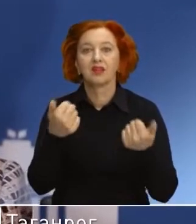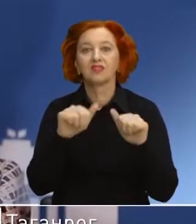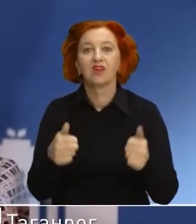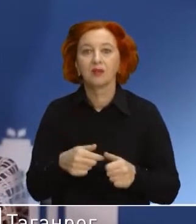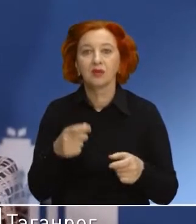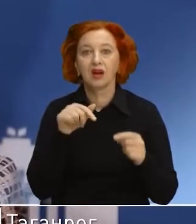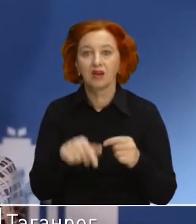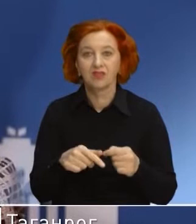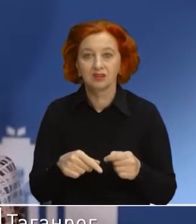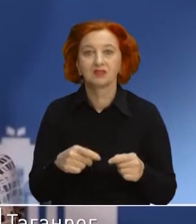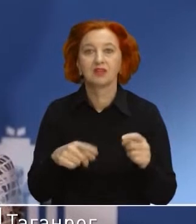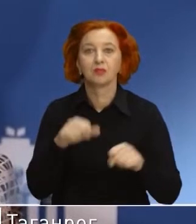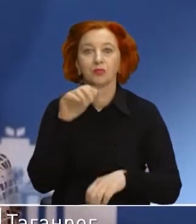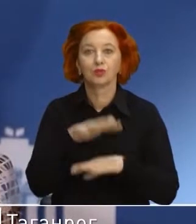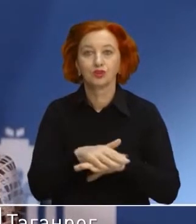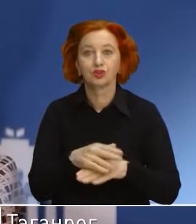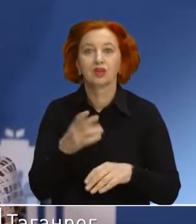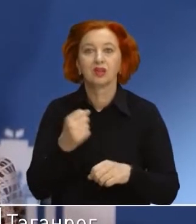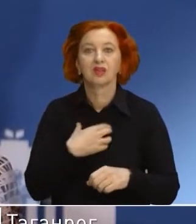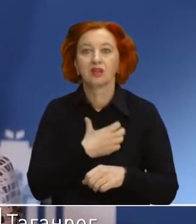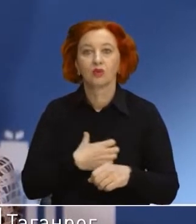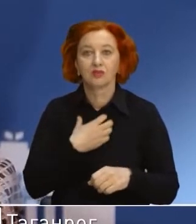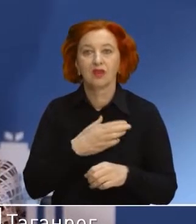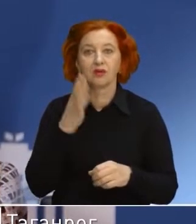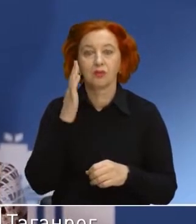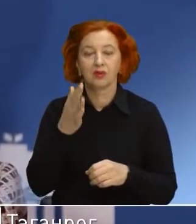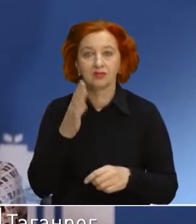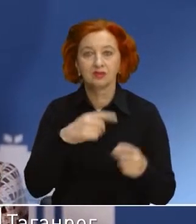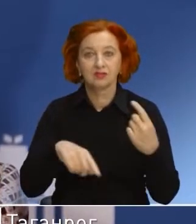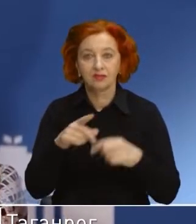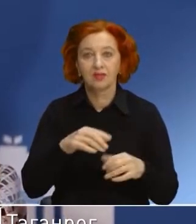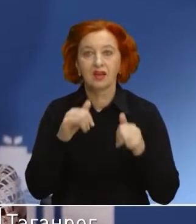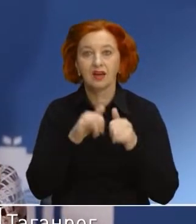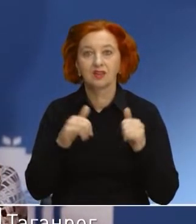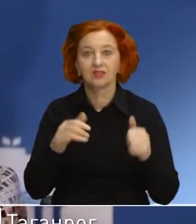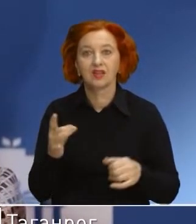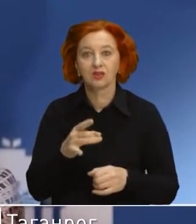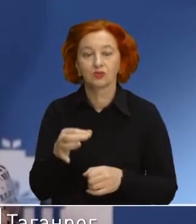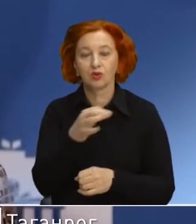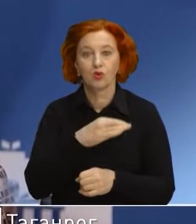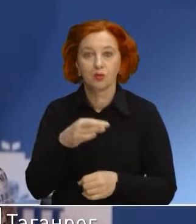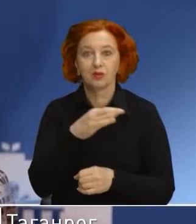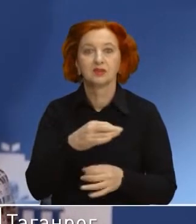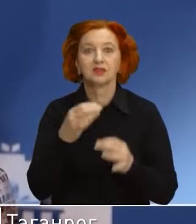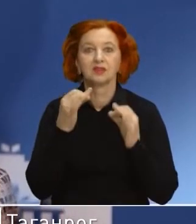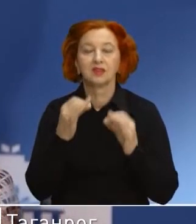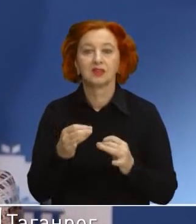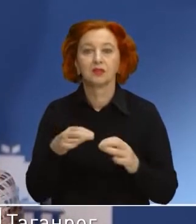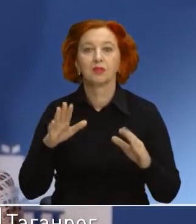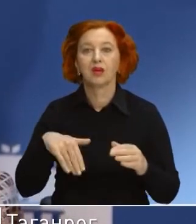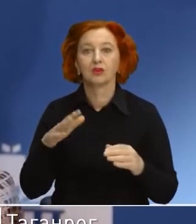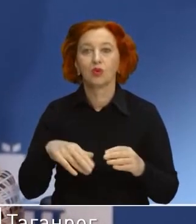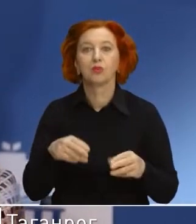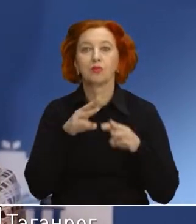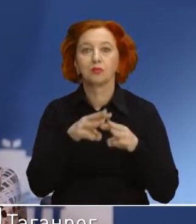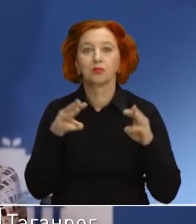сформировали бюджет на основе прогноза социально-экономического развития Ростовской области, послания